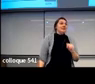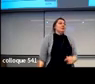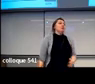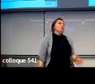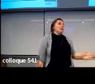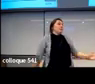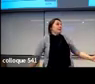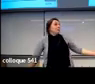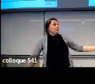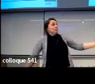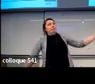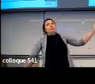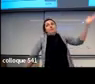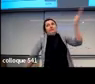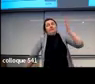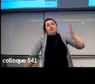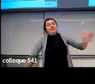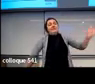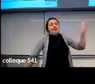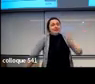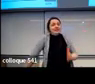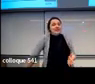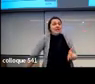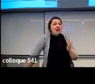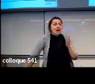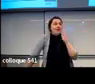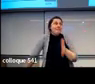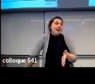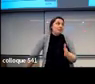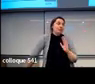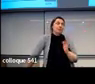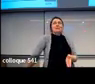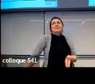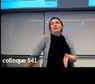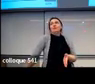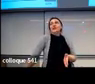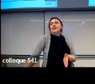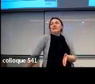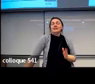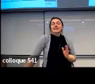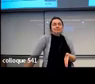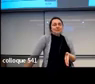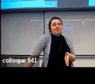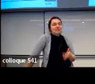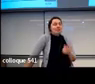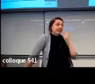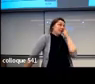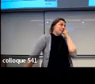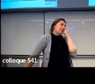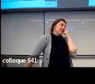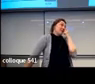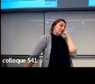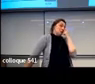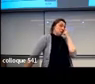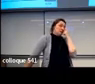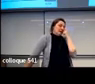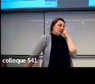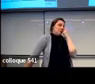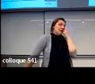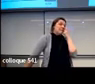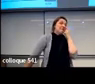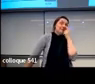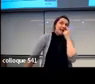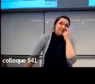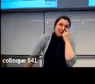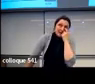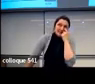passé. C'est que nous, après tout, on avait terminé. Et là, en mars, donc il n'y a pas si longtemps, l'équipe éditoriale communique avec nous en